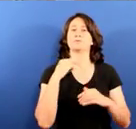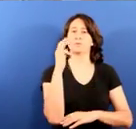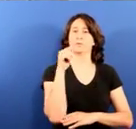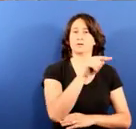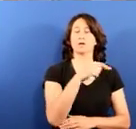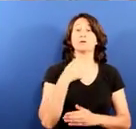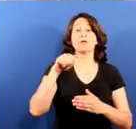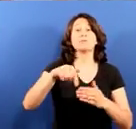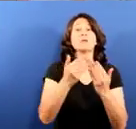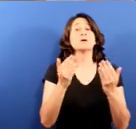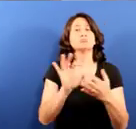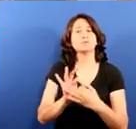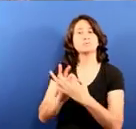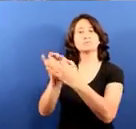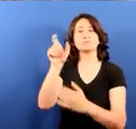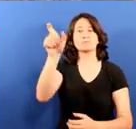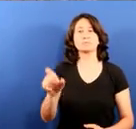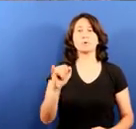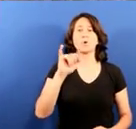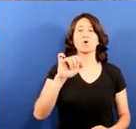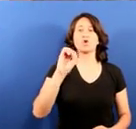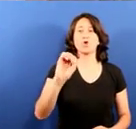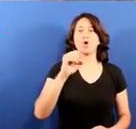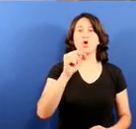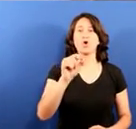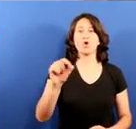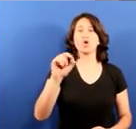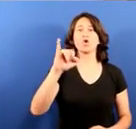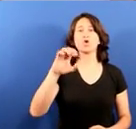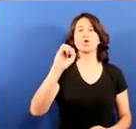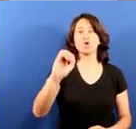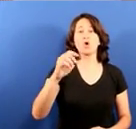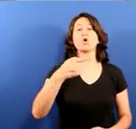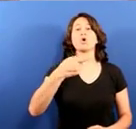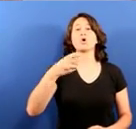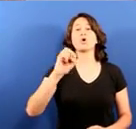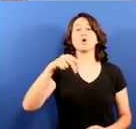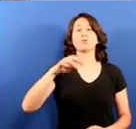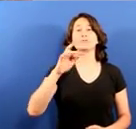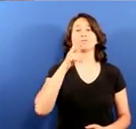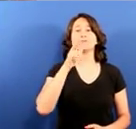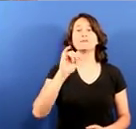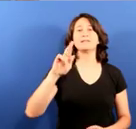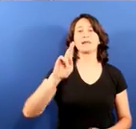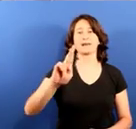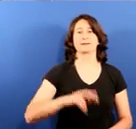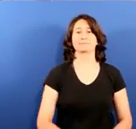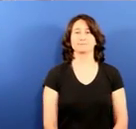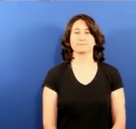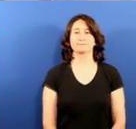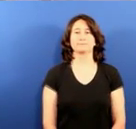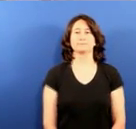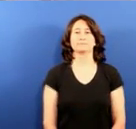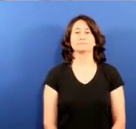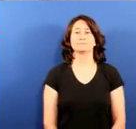25-etik uztailaren 1 arte, aire izenburupean Iruñean egin den Mapamundistas 2012 batzarrekin lankidetzan arituta.